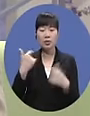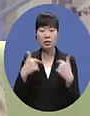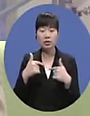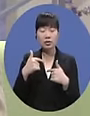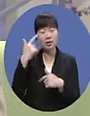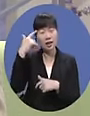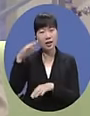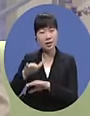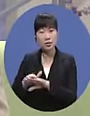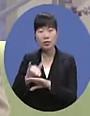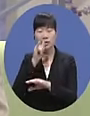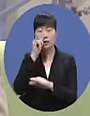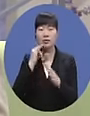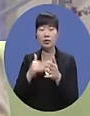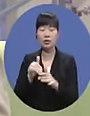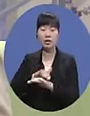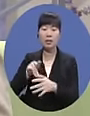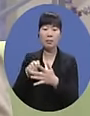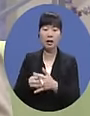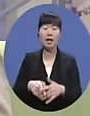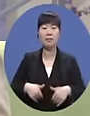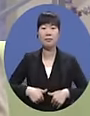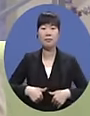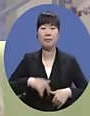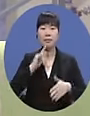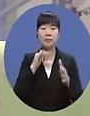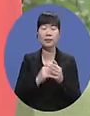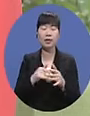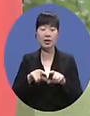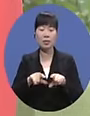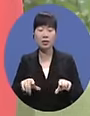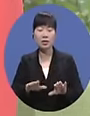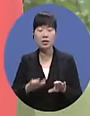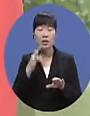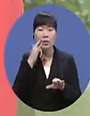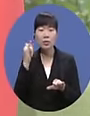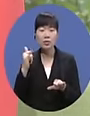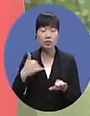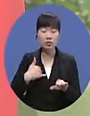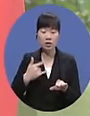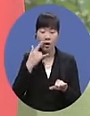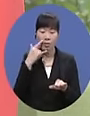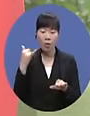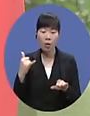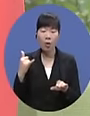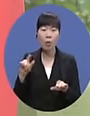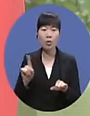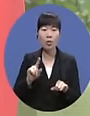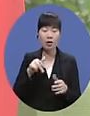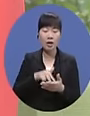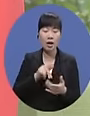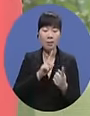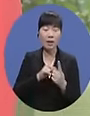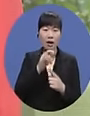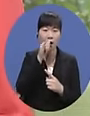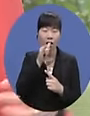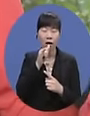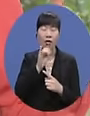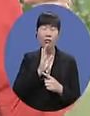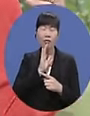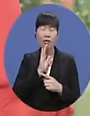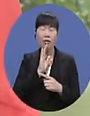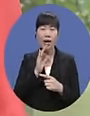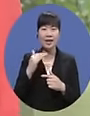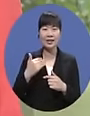늘 염두에 두고 잘 파악할 수 있어야 해요. 네. 그러니까 평소에 그냥 부모님이 우리 엄마 우리 아빠는 어떤 상황에서든지